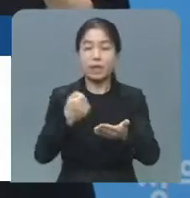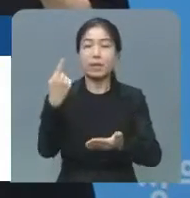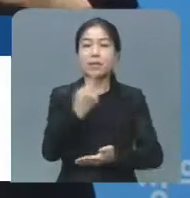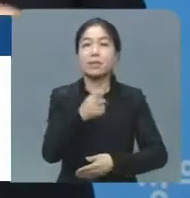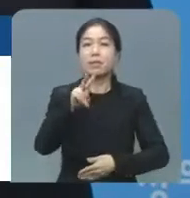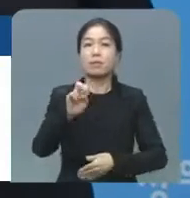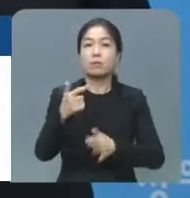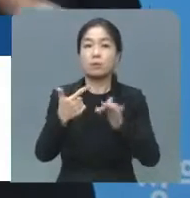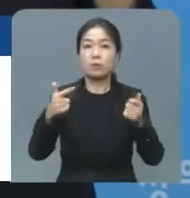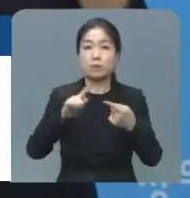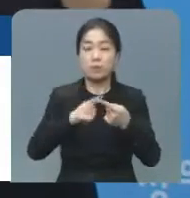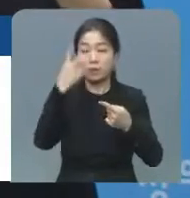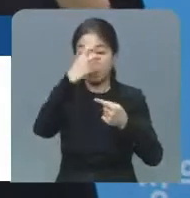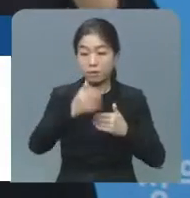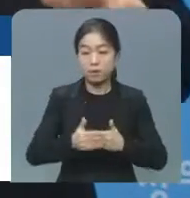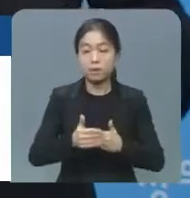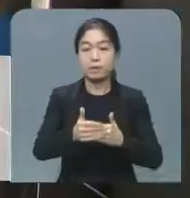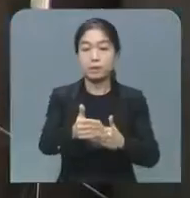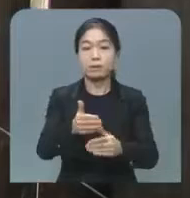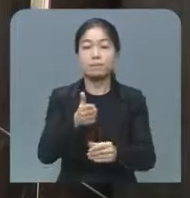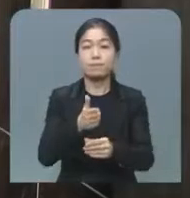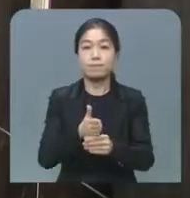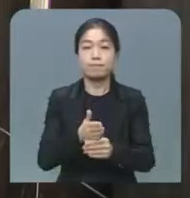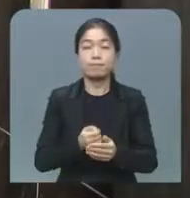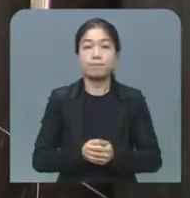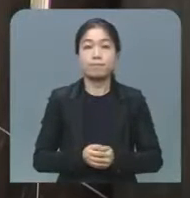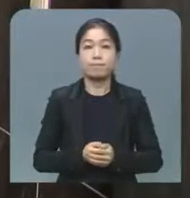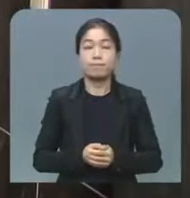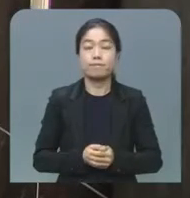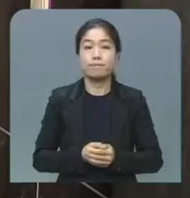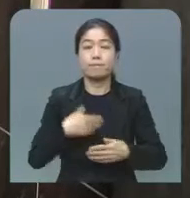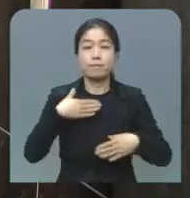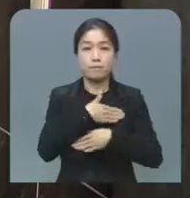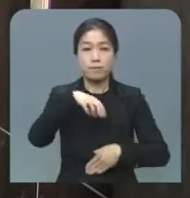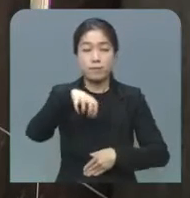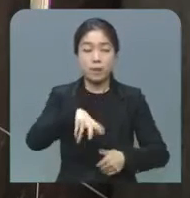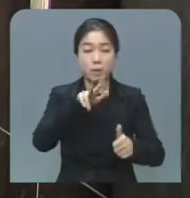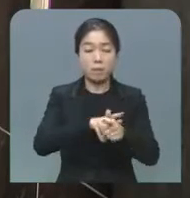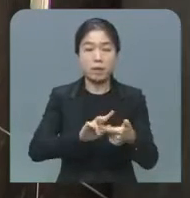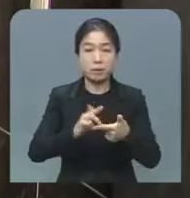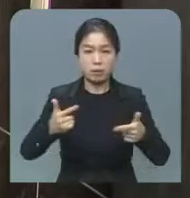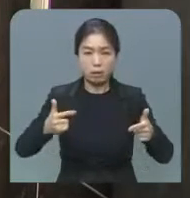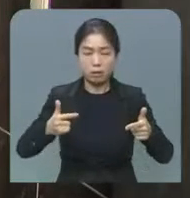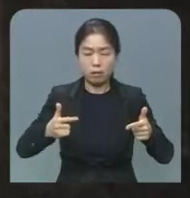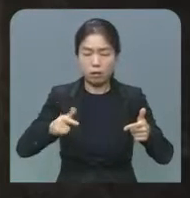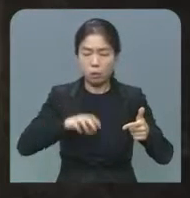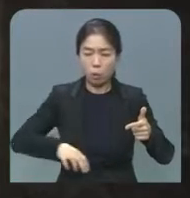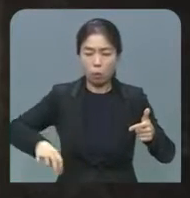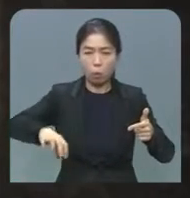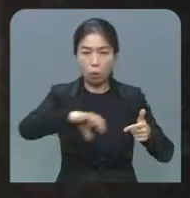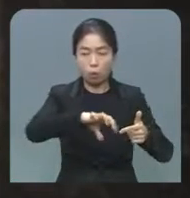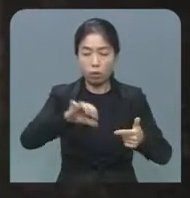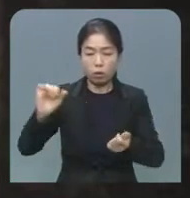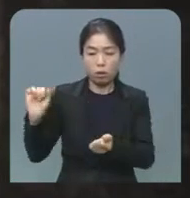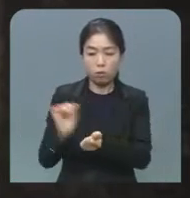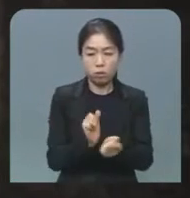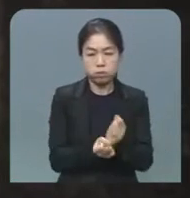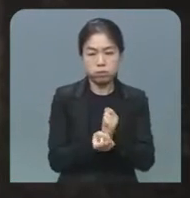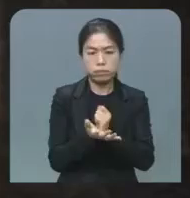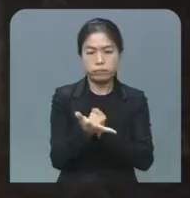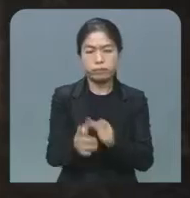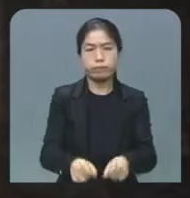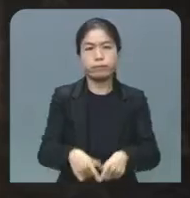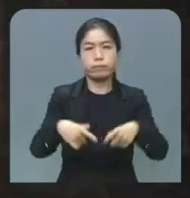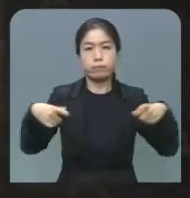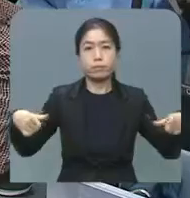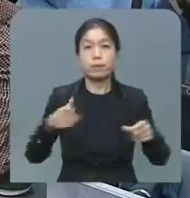검사를 증 실시하고 있습니다 또 사우나 와 마트 등 다양한 장소에서 연세의 감염이 확산하고